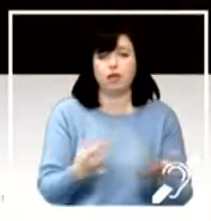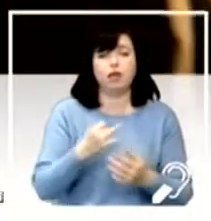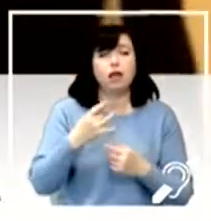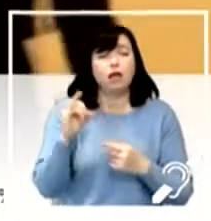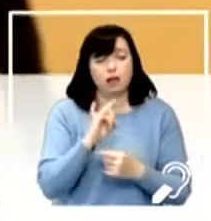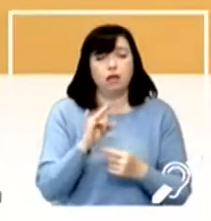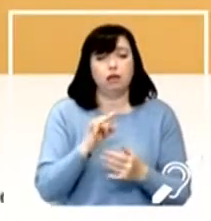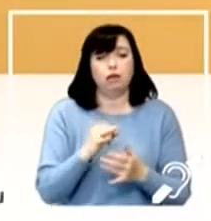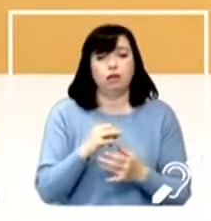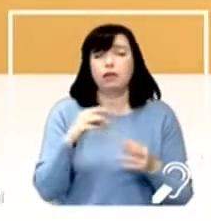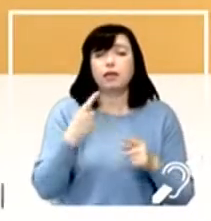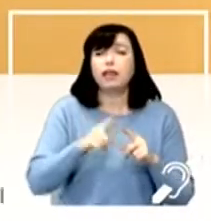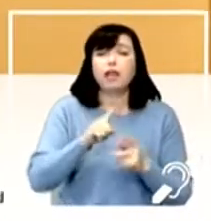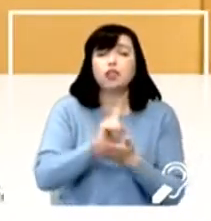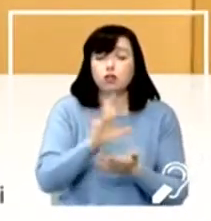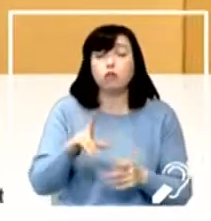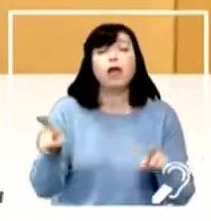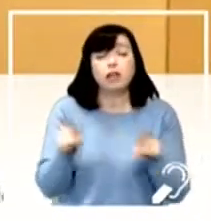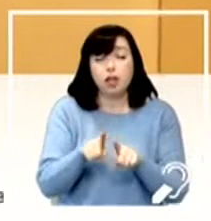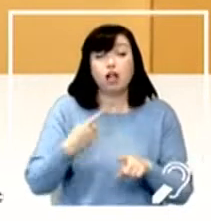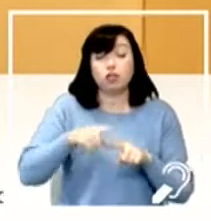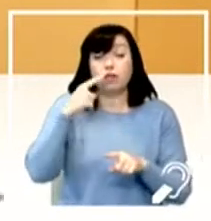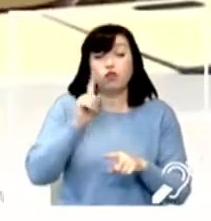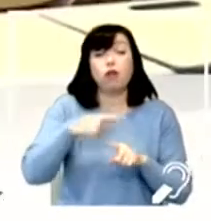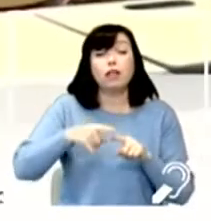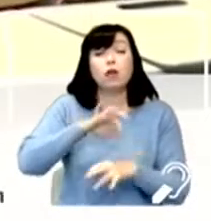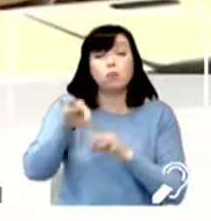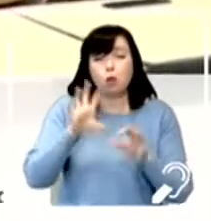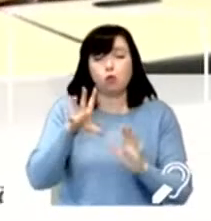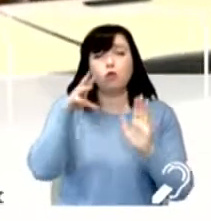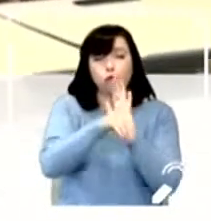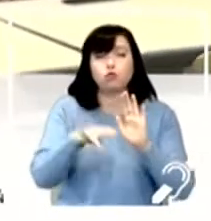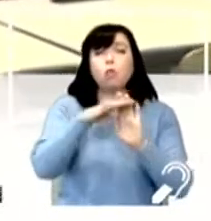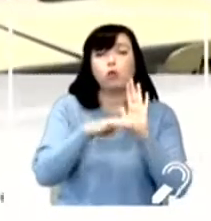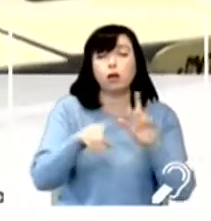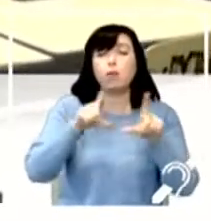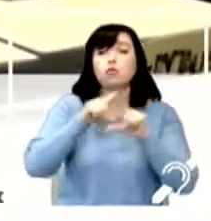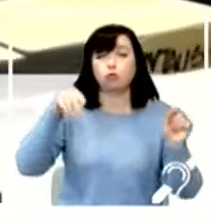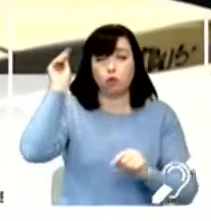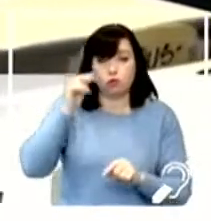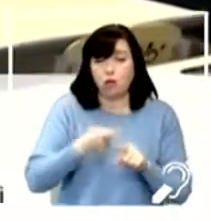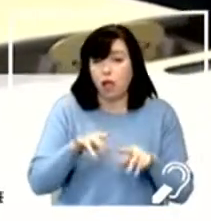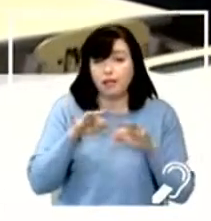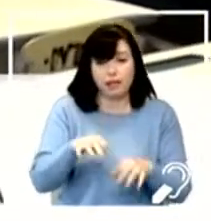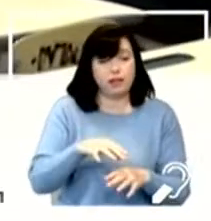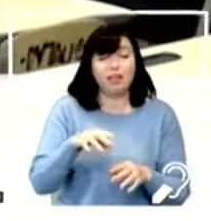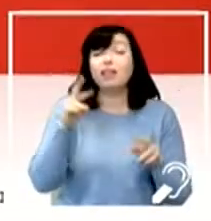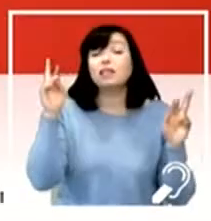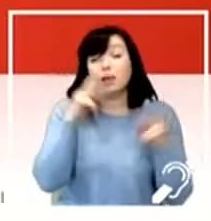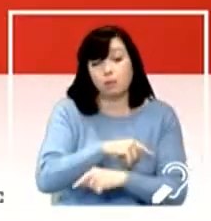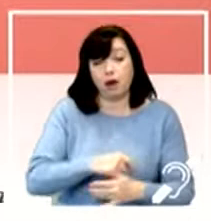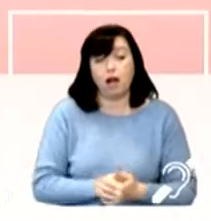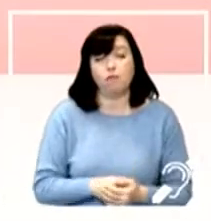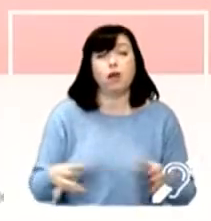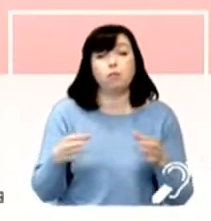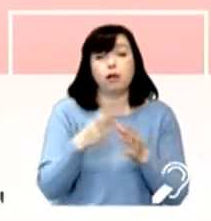normelor etice. Mai mult ca atât, PSRM declară că proiectul se va regăsi în programul școlar, lucru care nu corespunde adevărului.